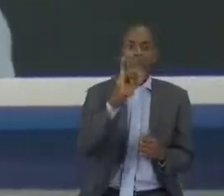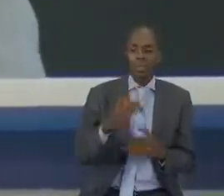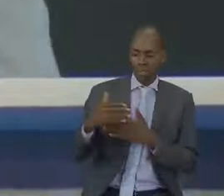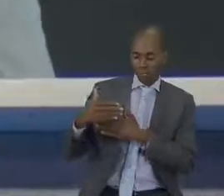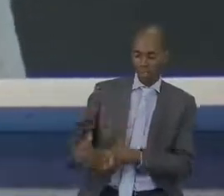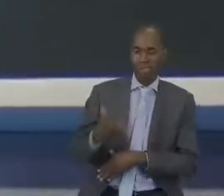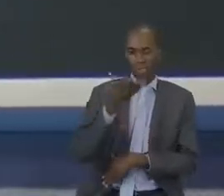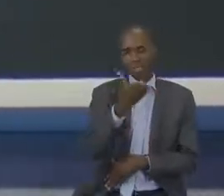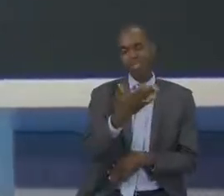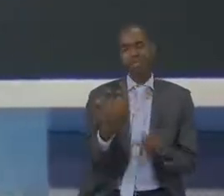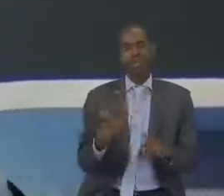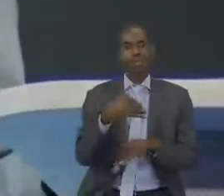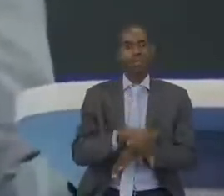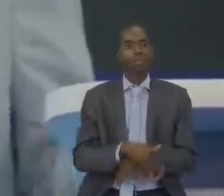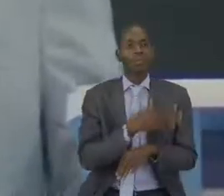soir,